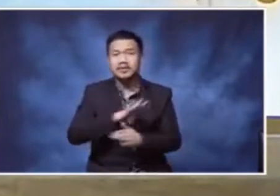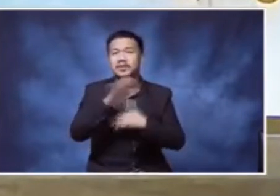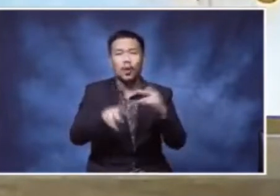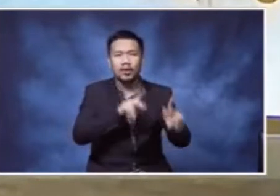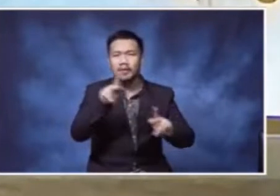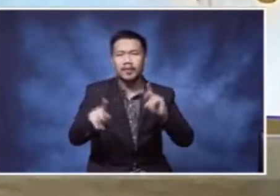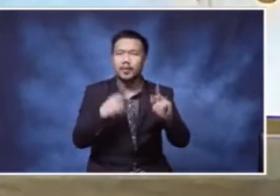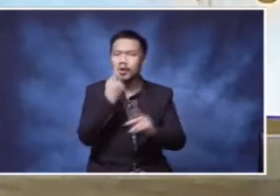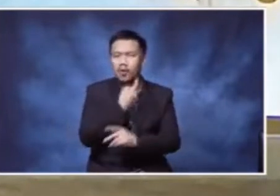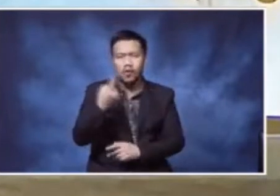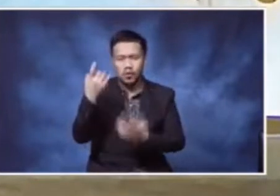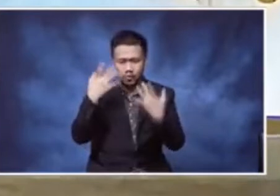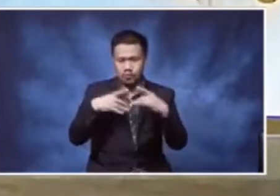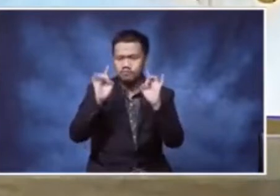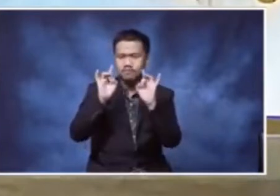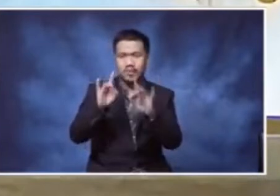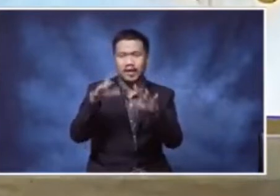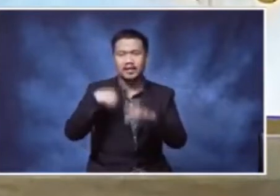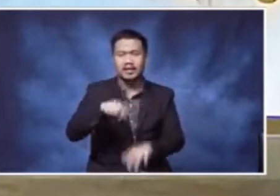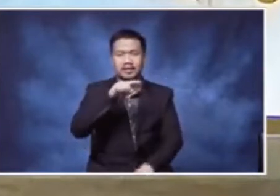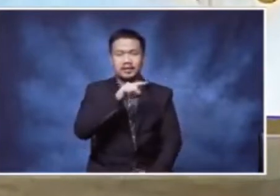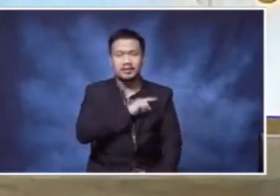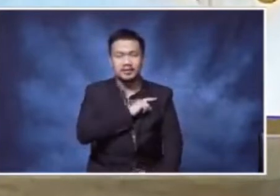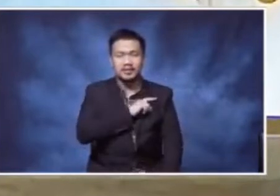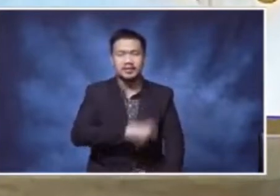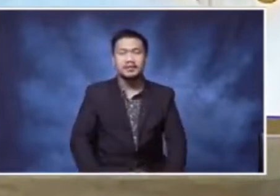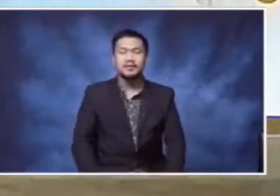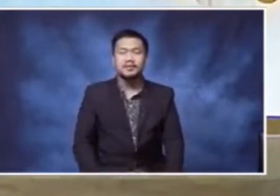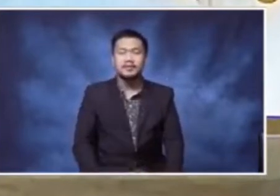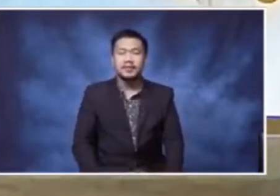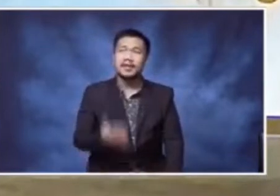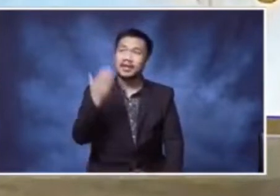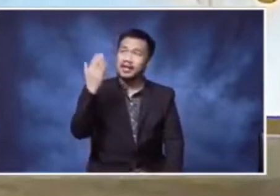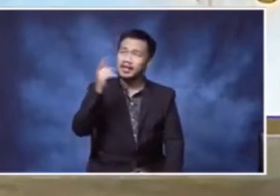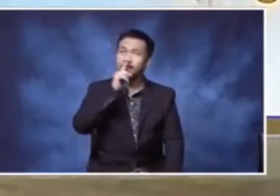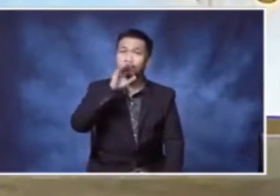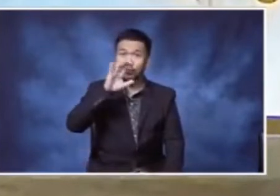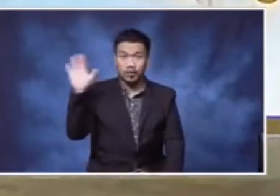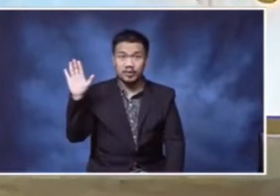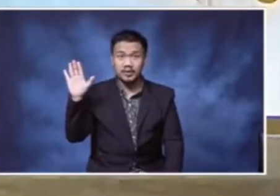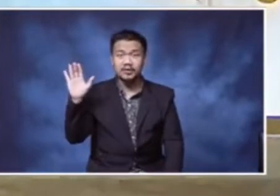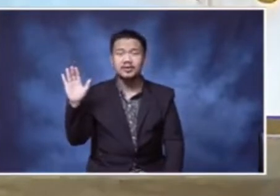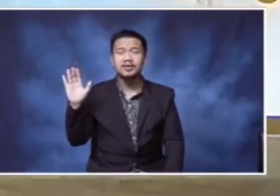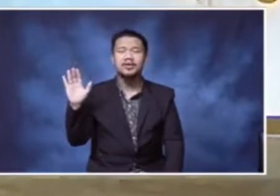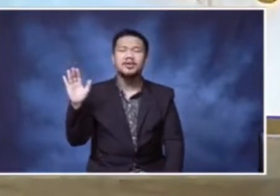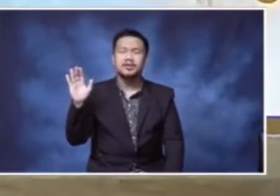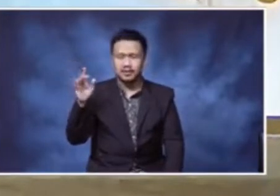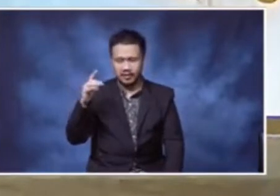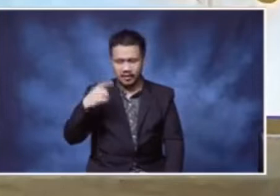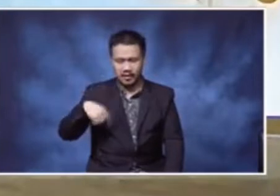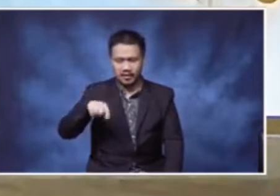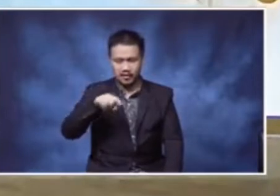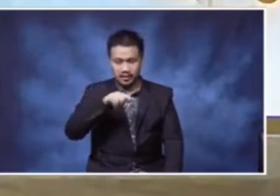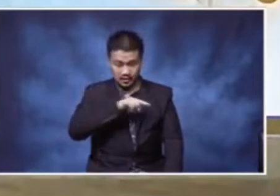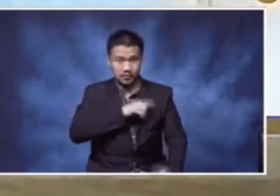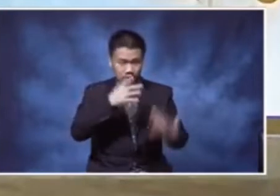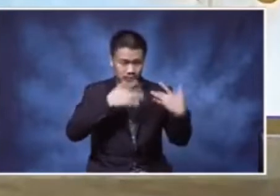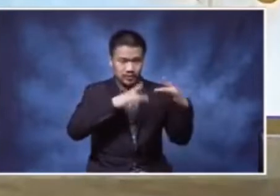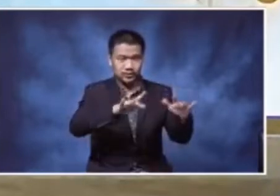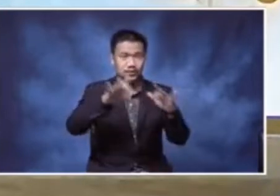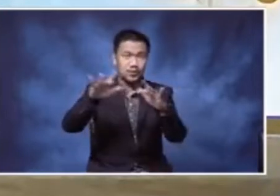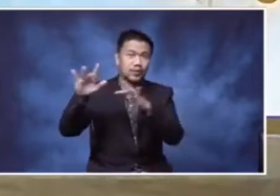kamay ng lahat ng napupuot sa atin. Ipinangako rin niya ang nakahabagan ang